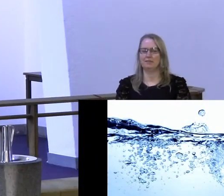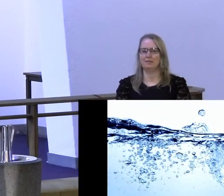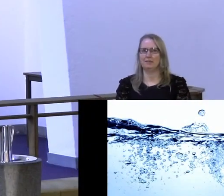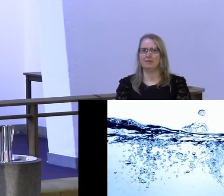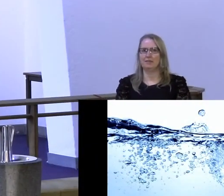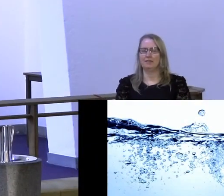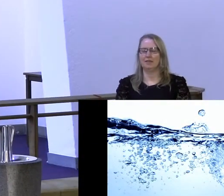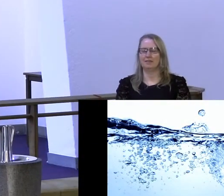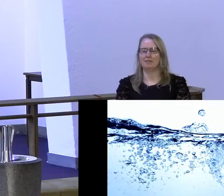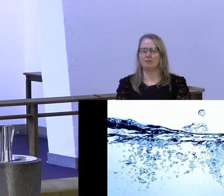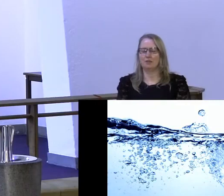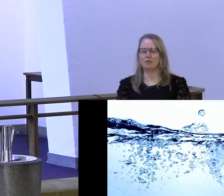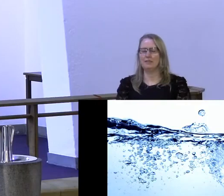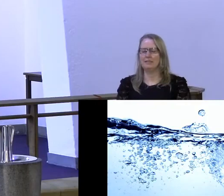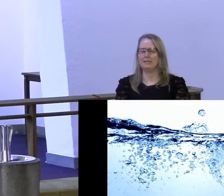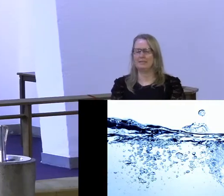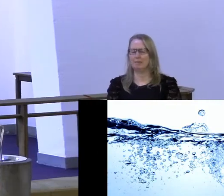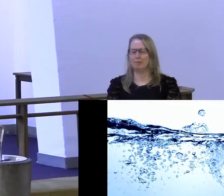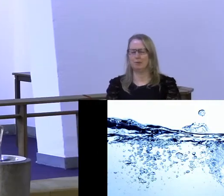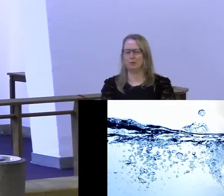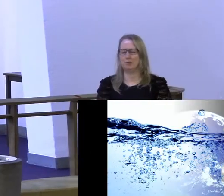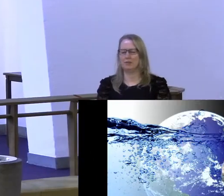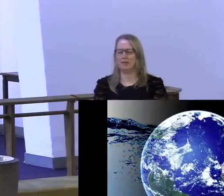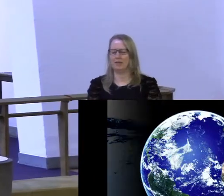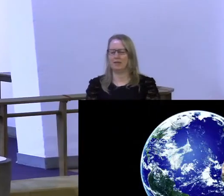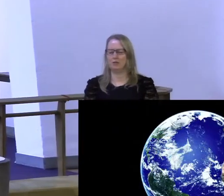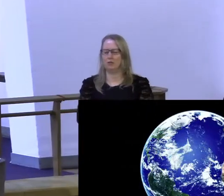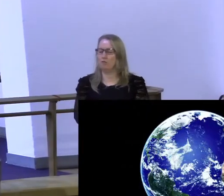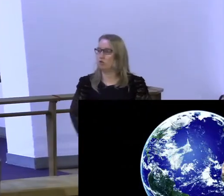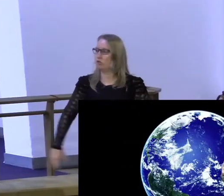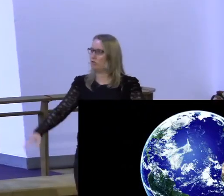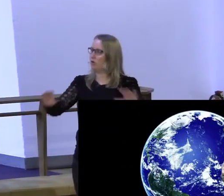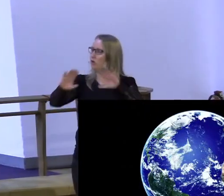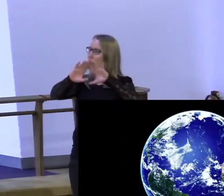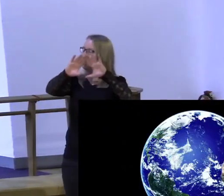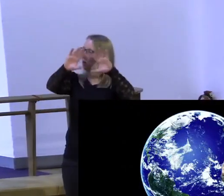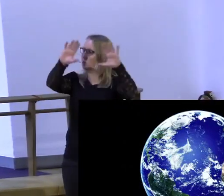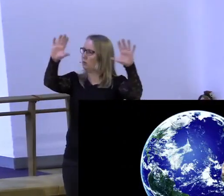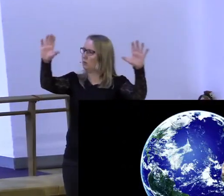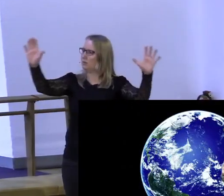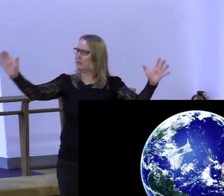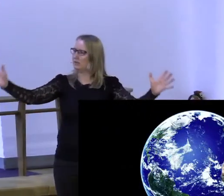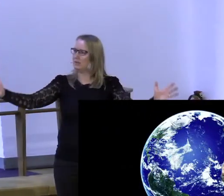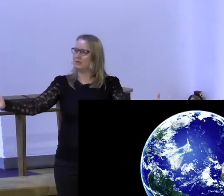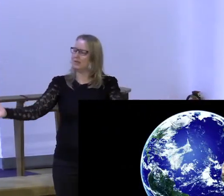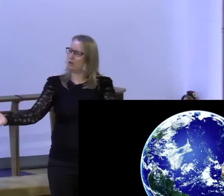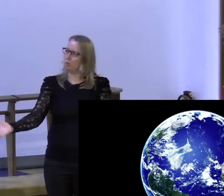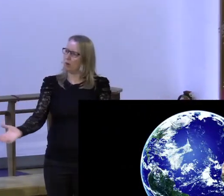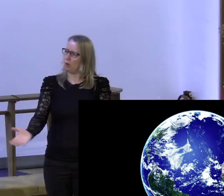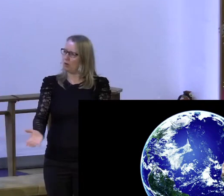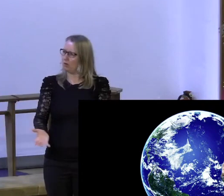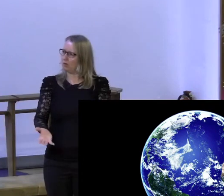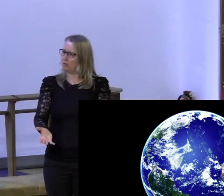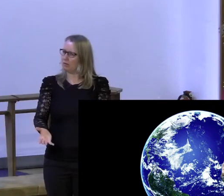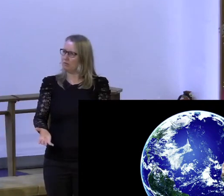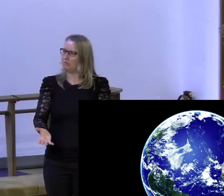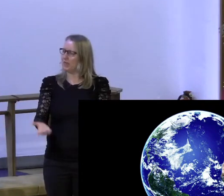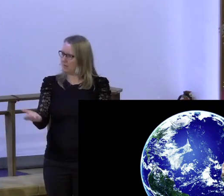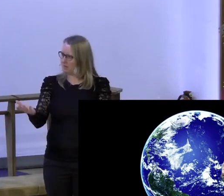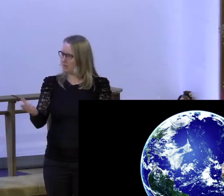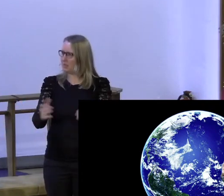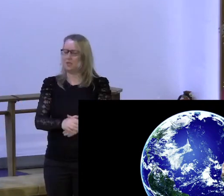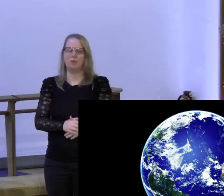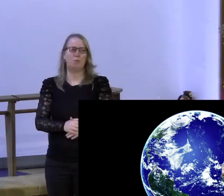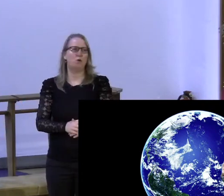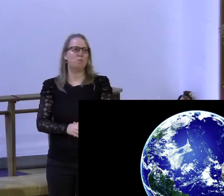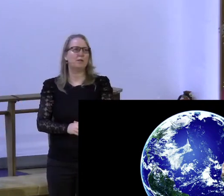vand. Altså det første, jeg lige tænker på, det er jo vores flotte jordklode. Den er jo blå. Vi